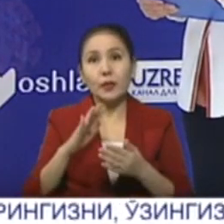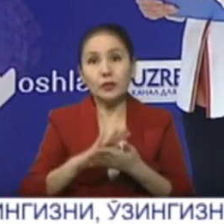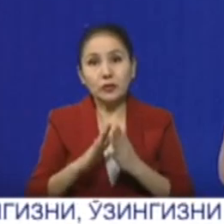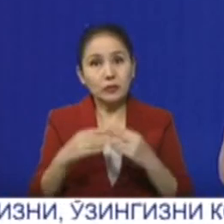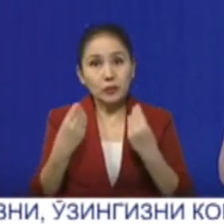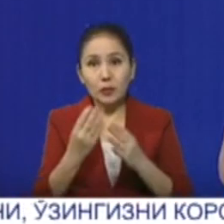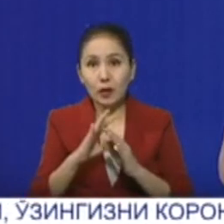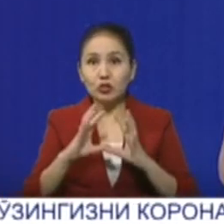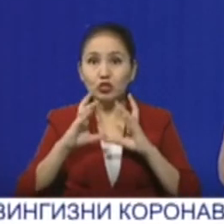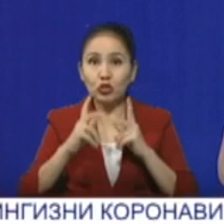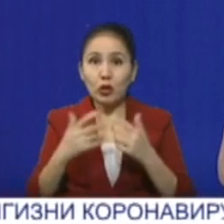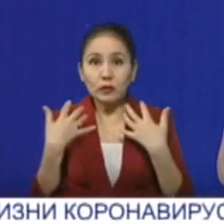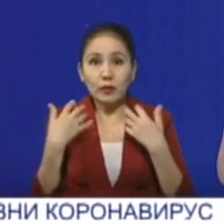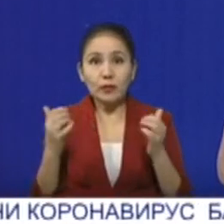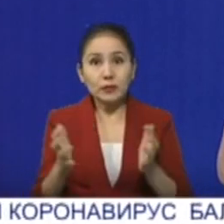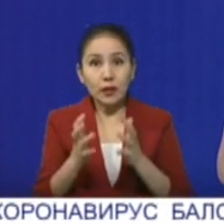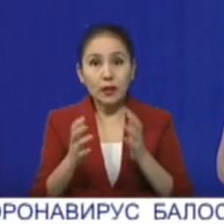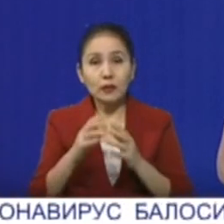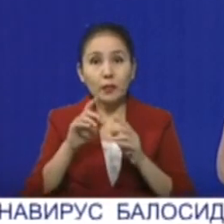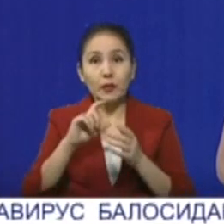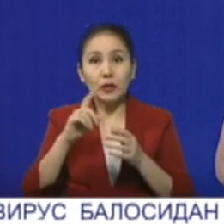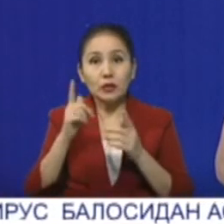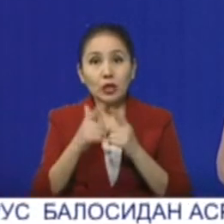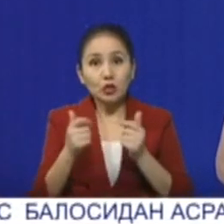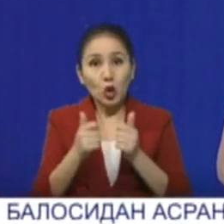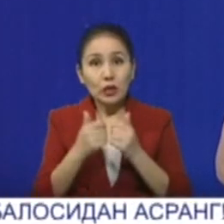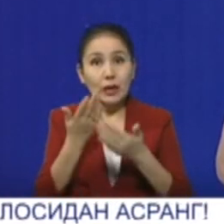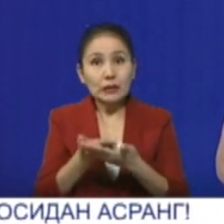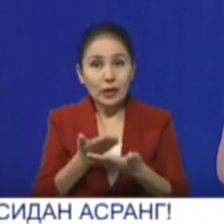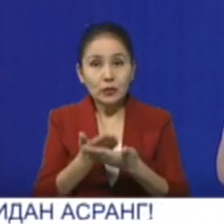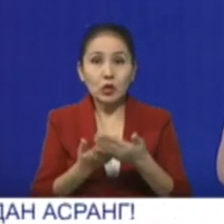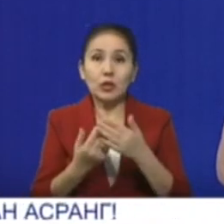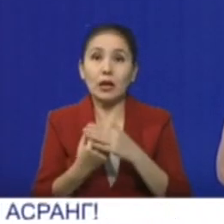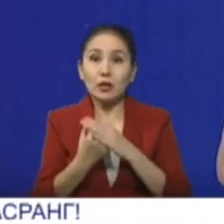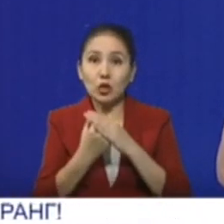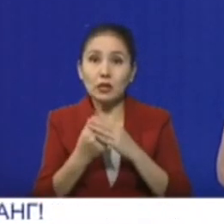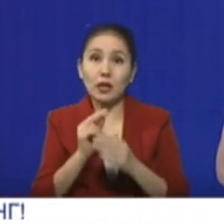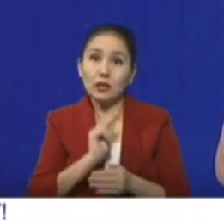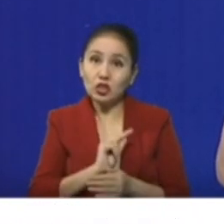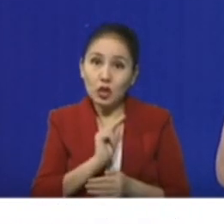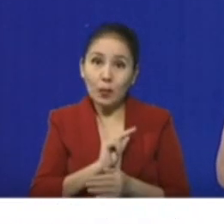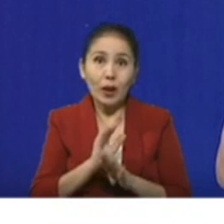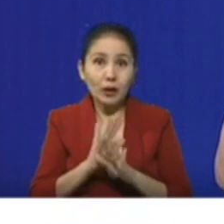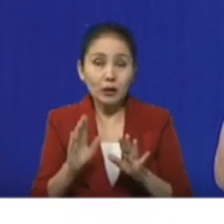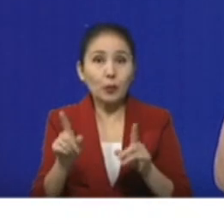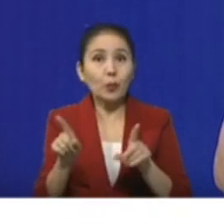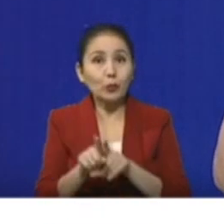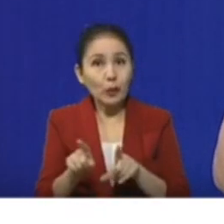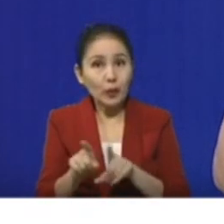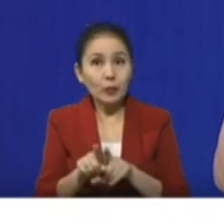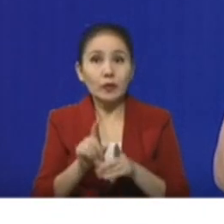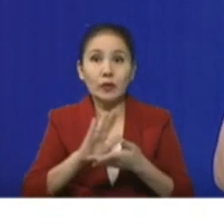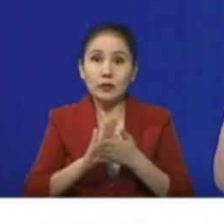жаҳон соғлиқни сақлаш ташкилотларини тавсияларига асосан ишламайлик, ушбу